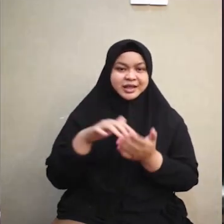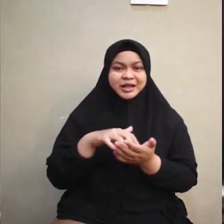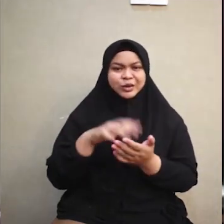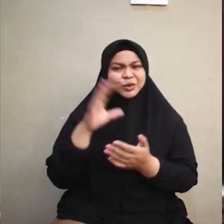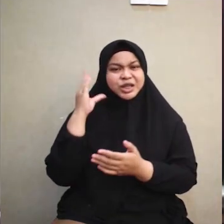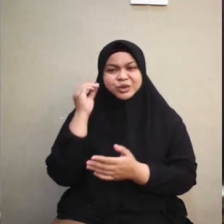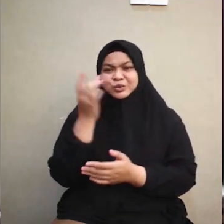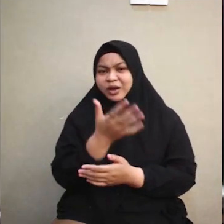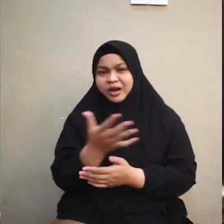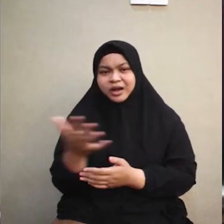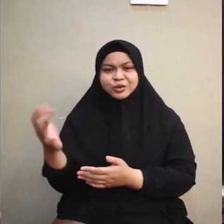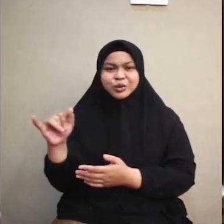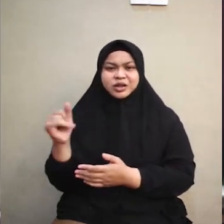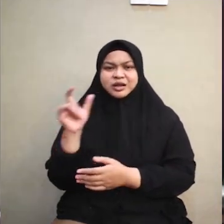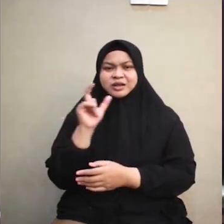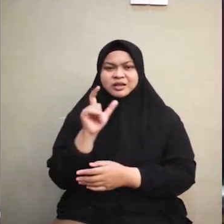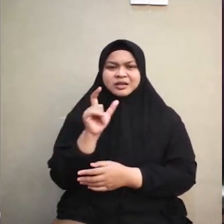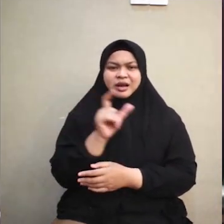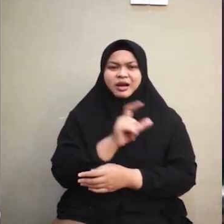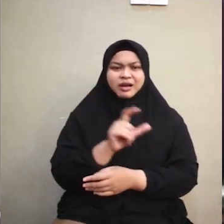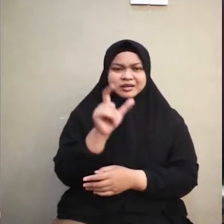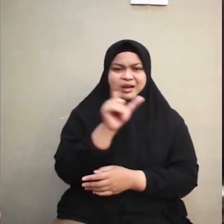gitu loh jangan cari-cari